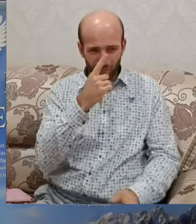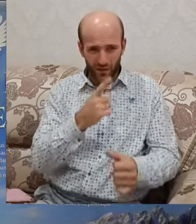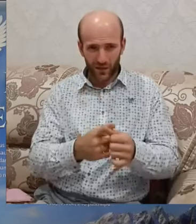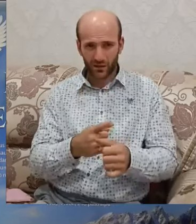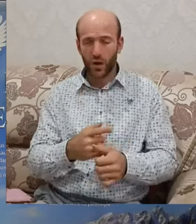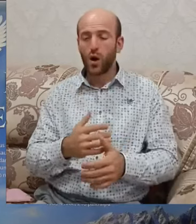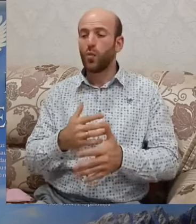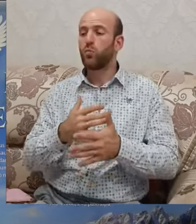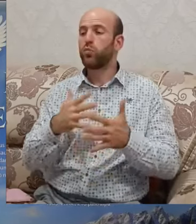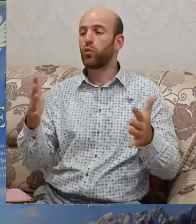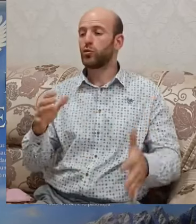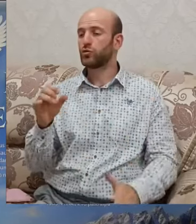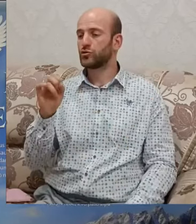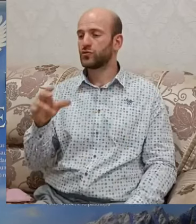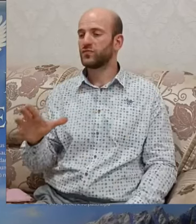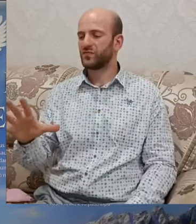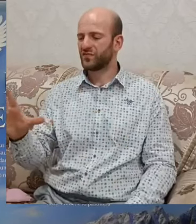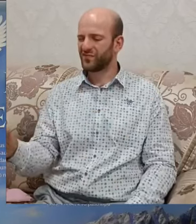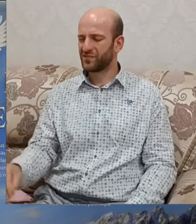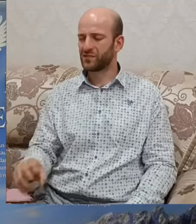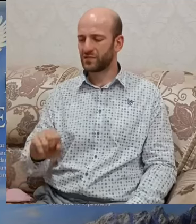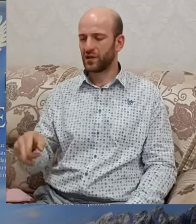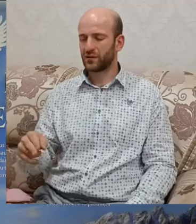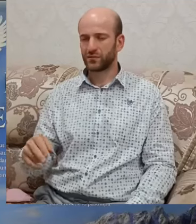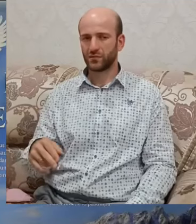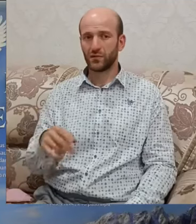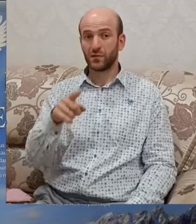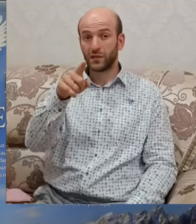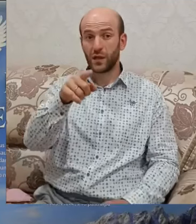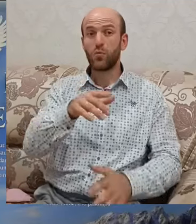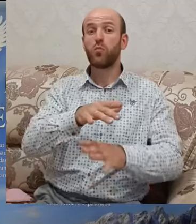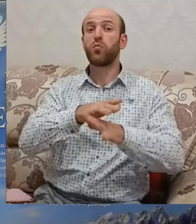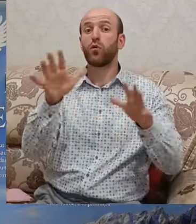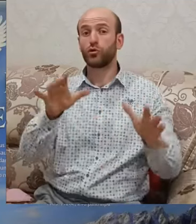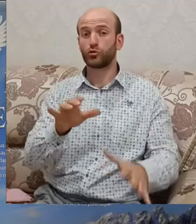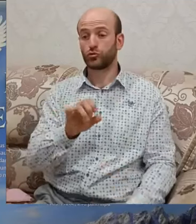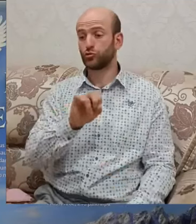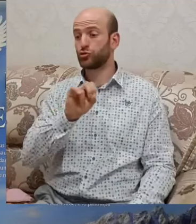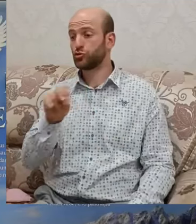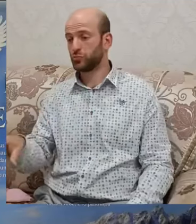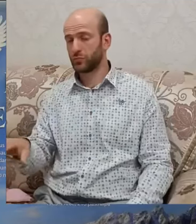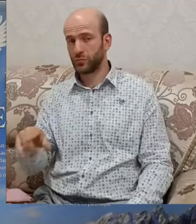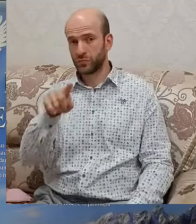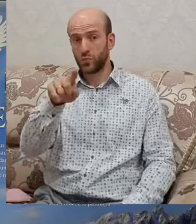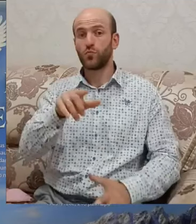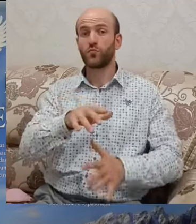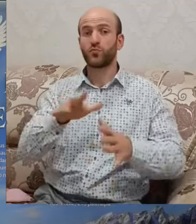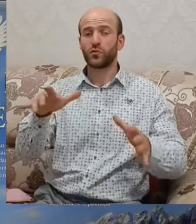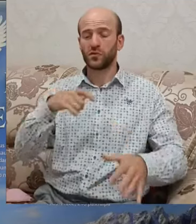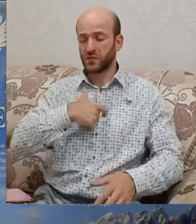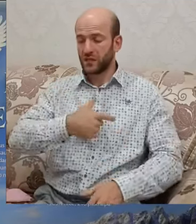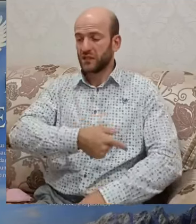Да, брат. Ты, броли. Ты больше. Ты Тот, кто в тебе, больше. Тас, кури ставия,